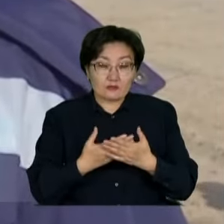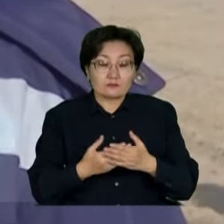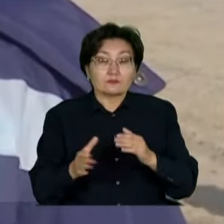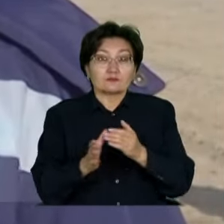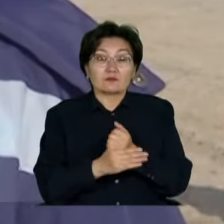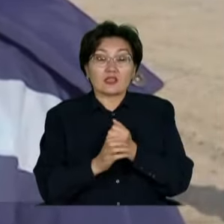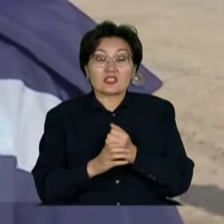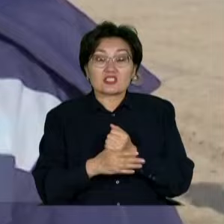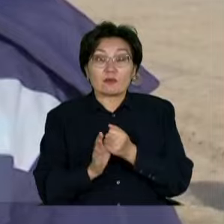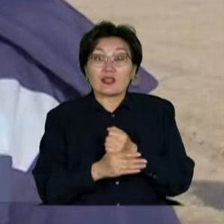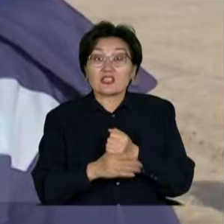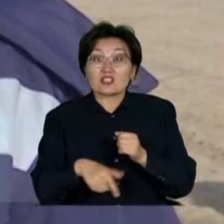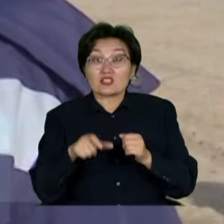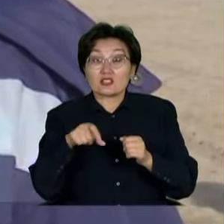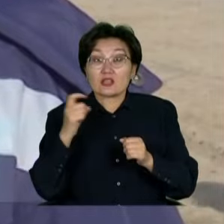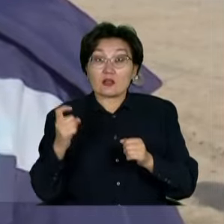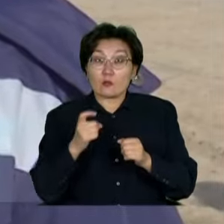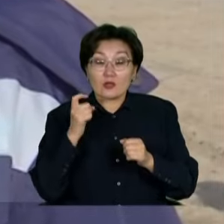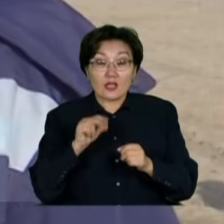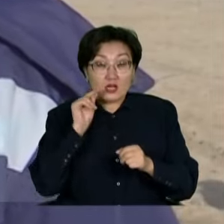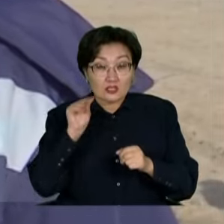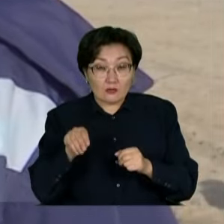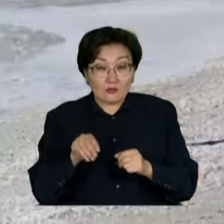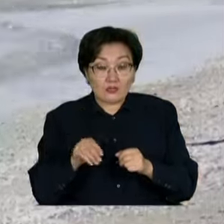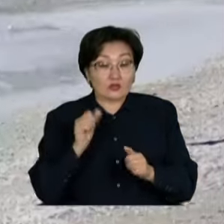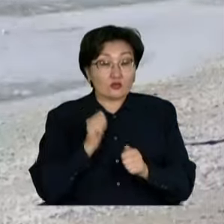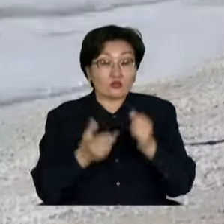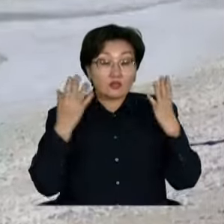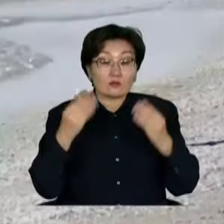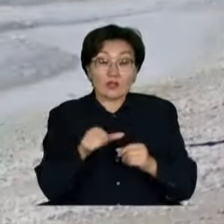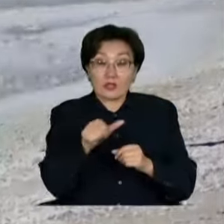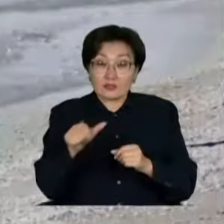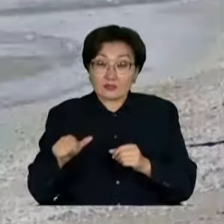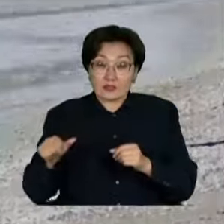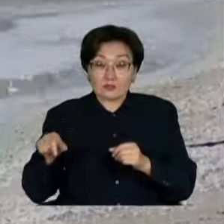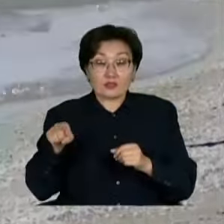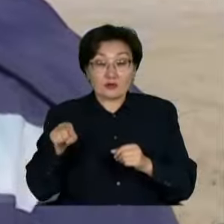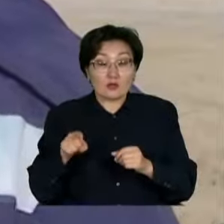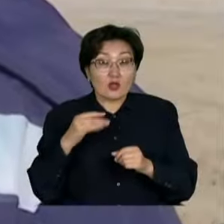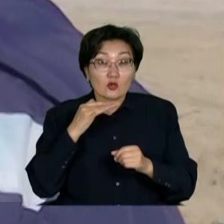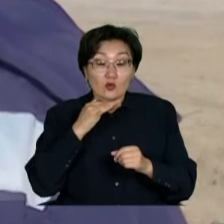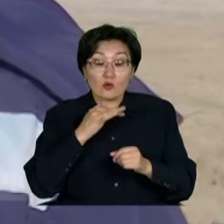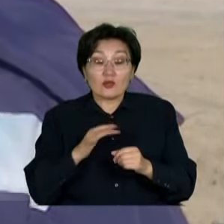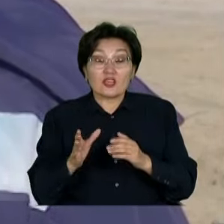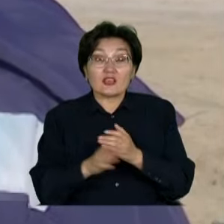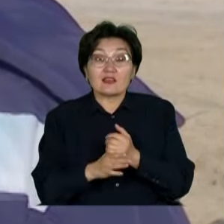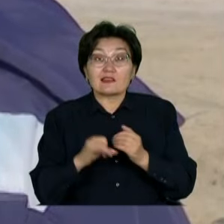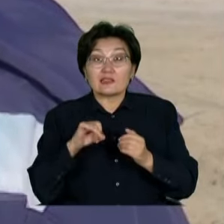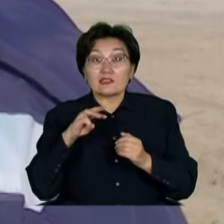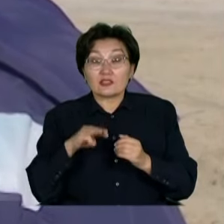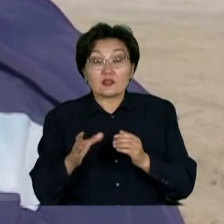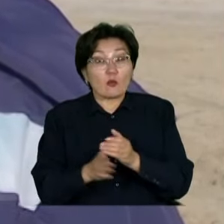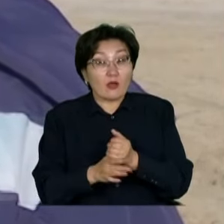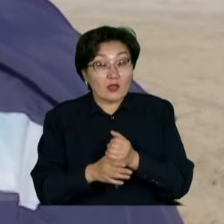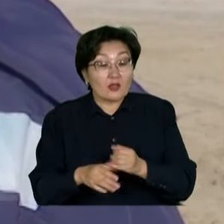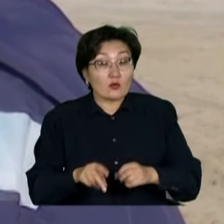отқан сияқты. Күнделікті мына тең жағы өздеріңіз кетсеңдер көресің деп. Итбалық көбірек көріп жатып, оны зерттейтін жаңа ғылыми центр ма